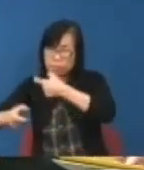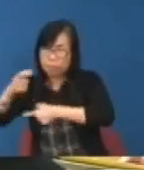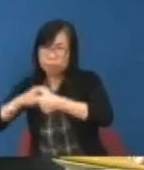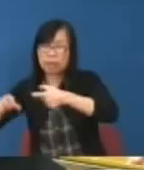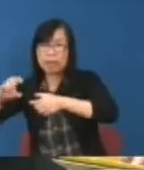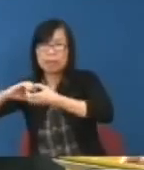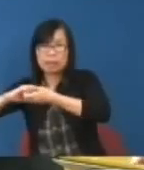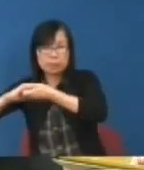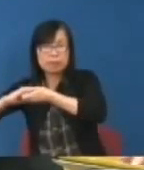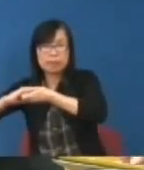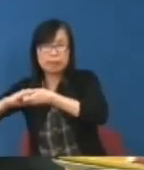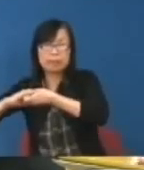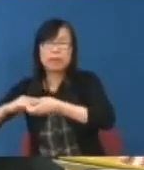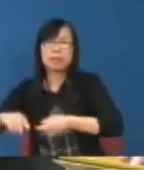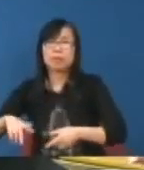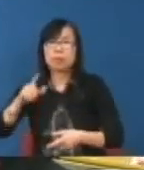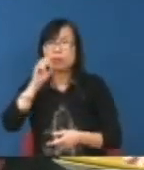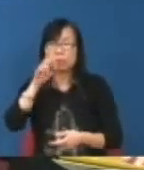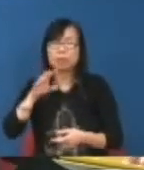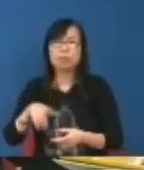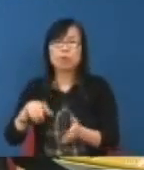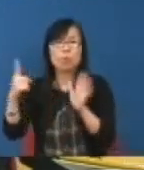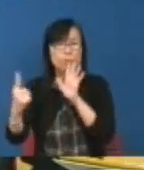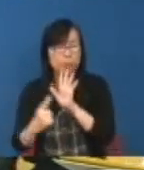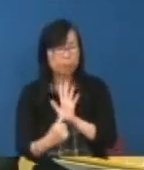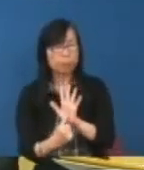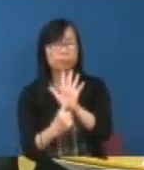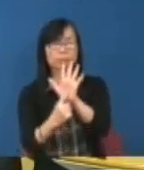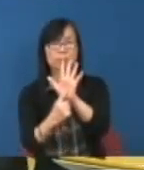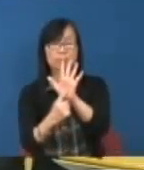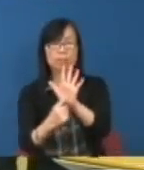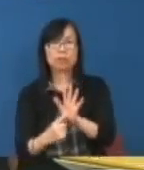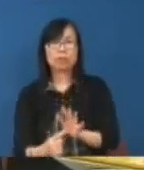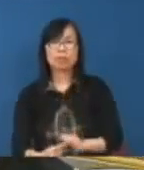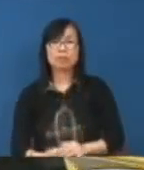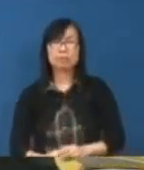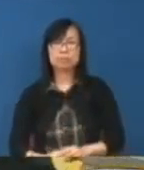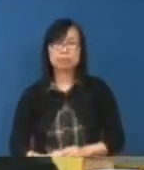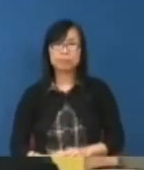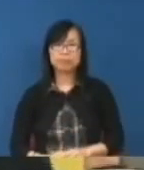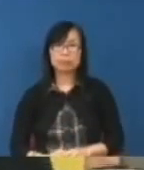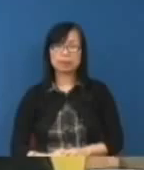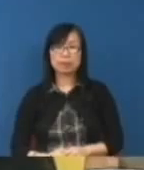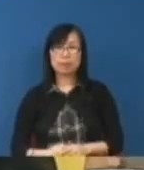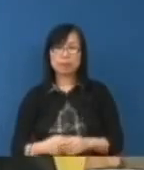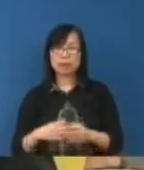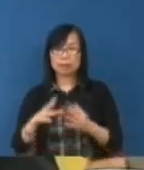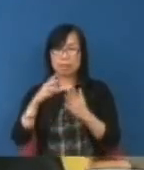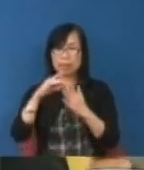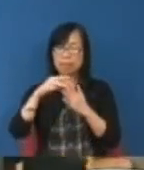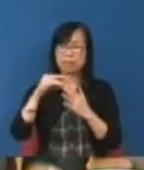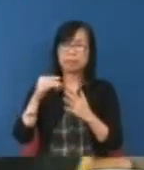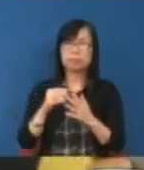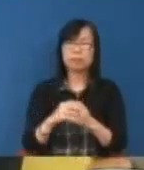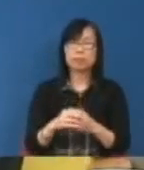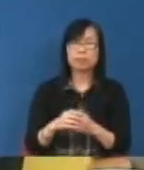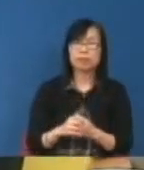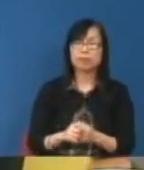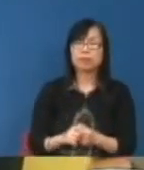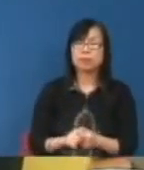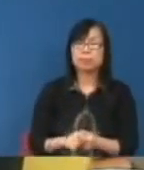咧，都係同商業有關嘅。舉個例，我喺呢、這個。而家同阿葉國興去選啦，係咪？咁佢